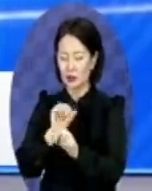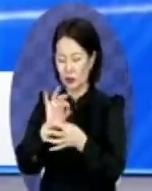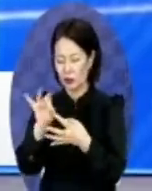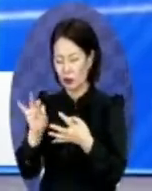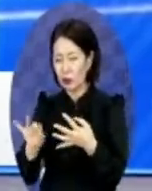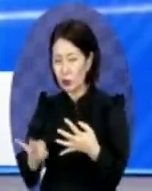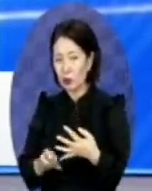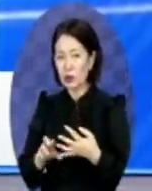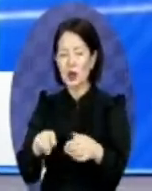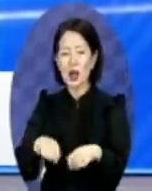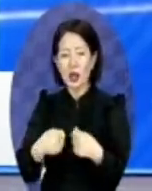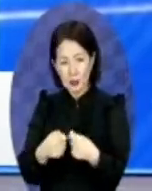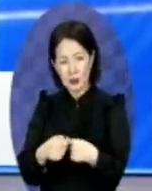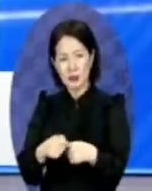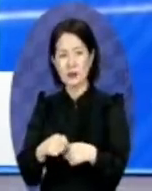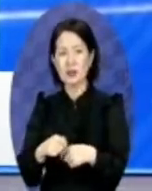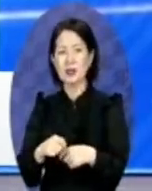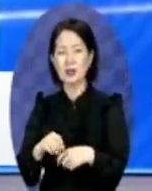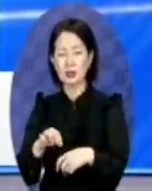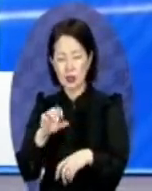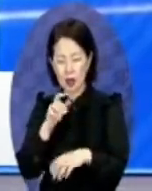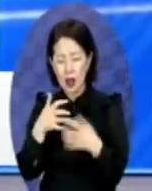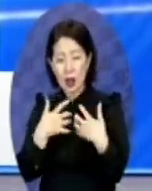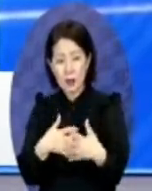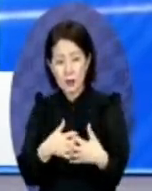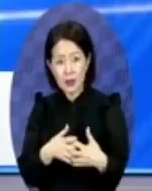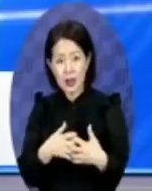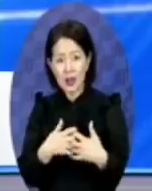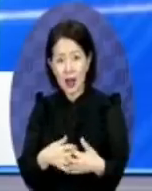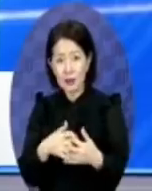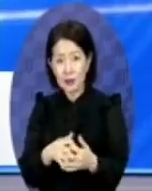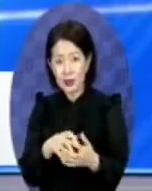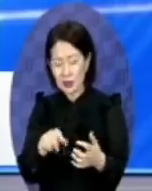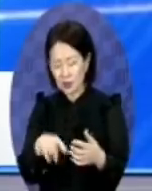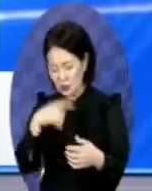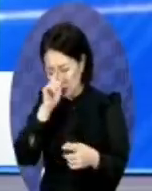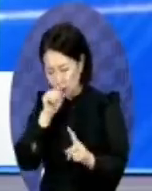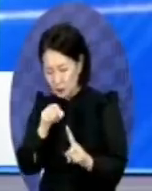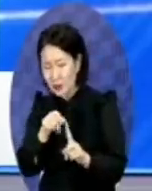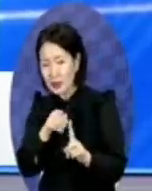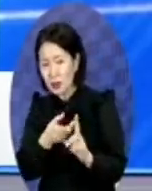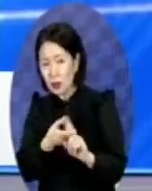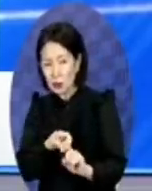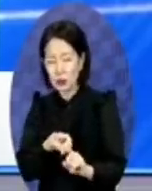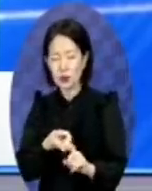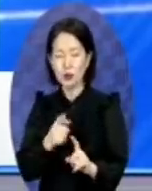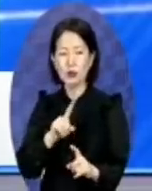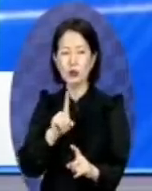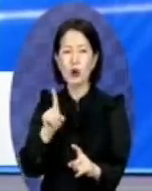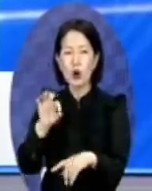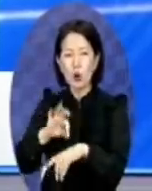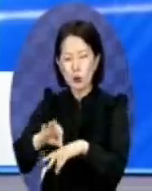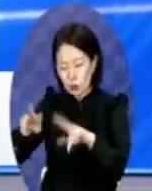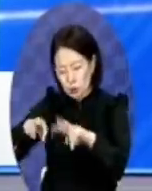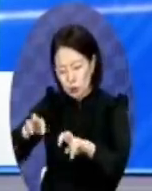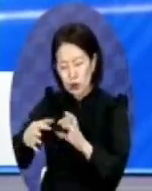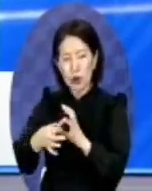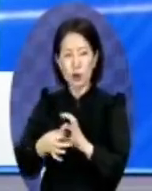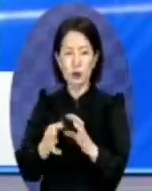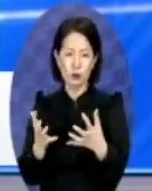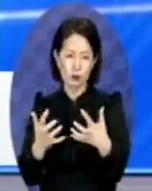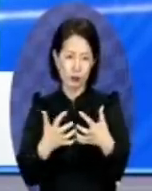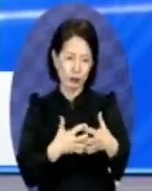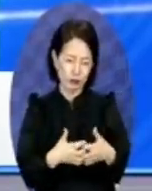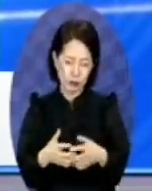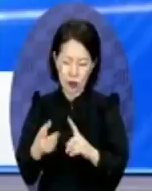тухайн бэртэж гимцсэн одоо амьтд дээр ер нь эрүүл мэндийн талаас ч гэдэг юм уу, зоноч өвсөн судал талдаа ингээд бүх талын уялдаа холбоог